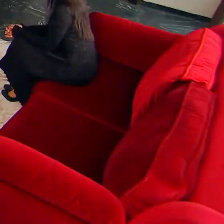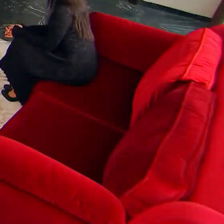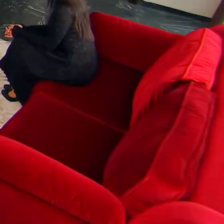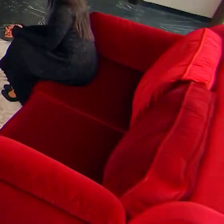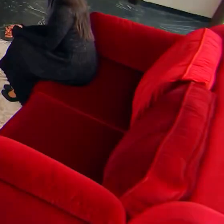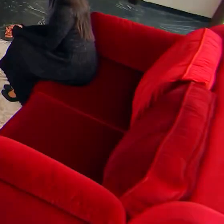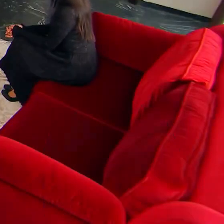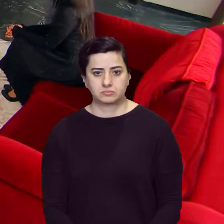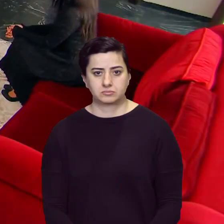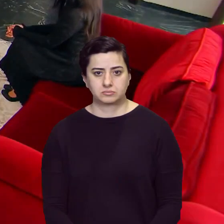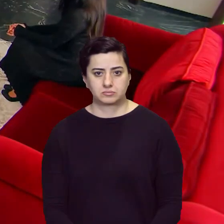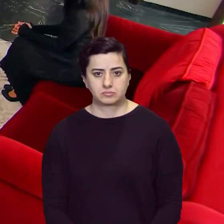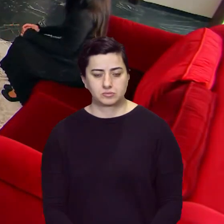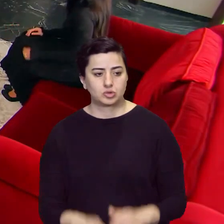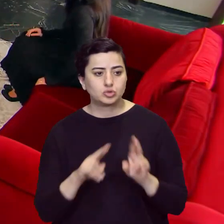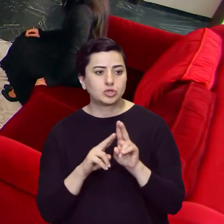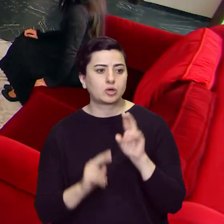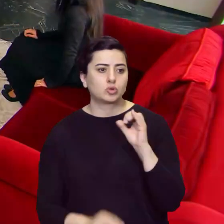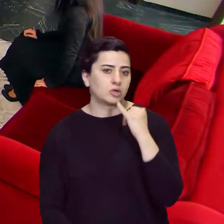Ömer'in telefonu. Kürşat Hoca arıyor.